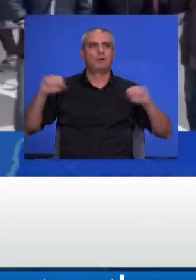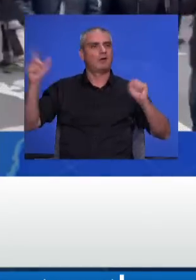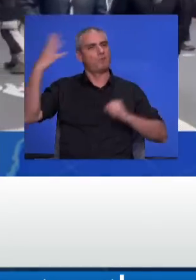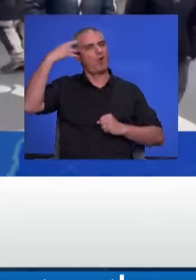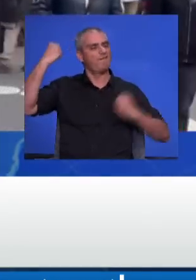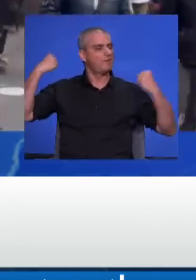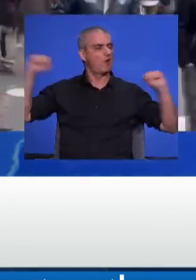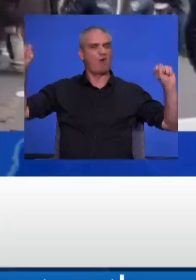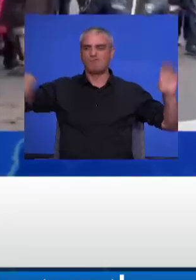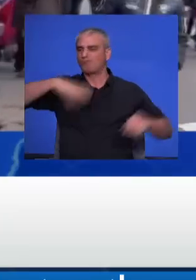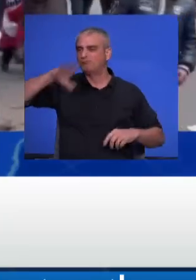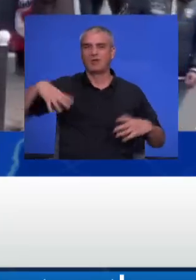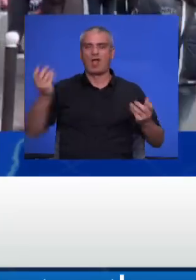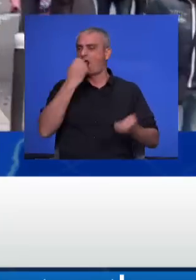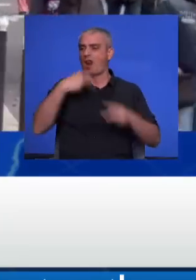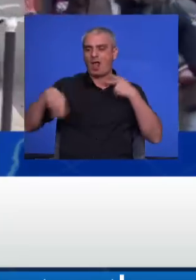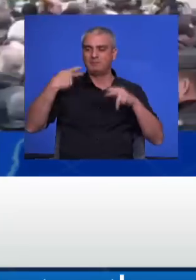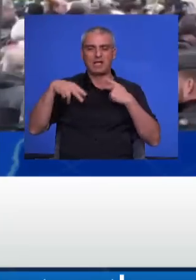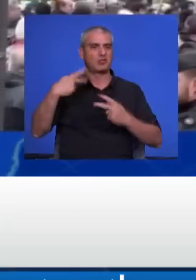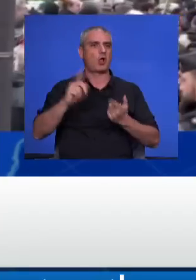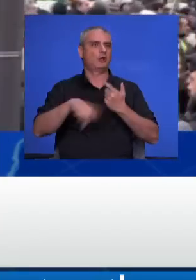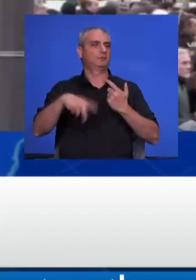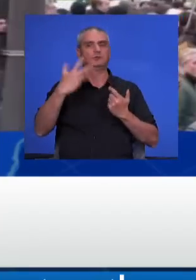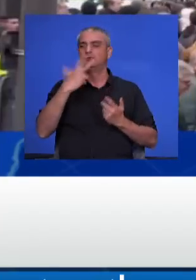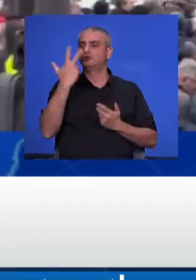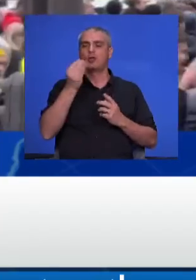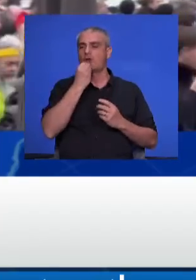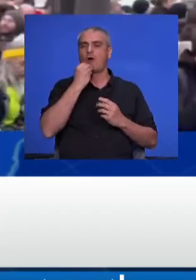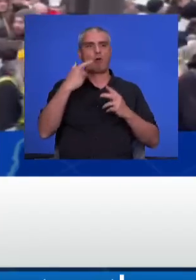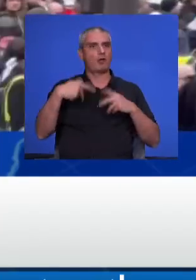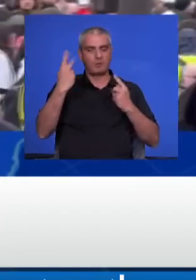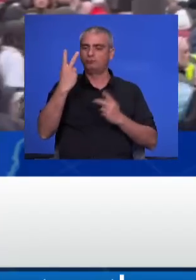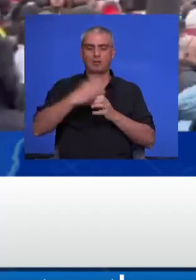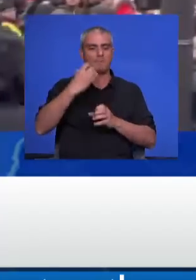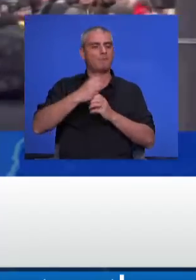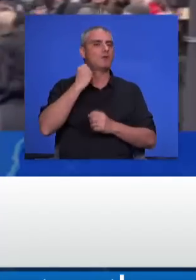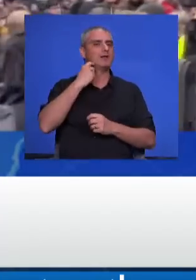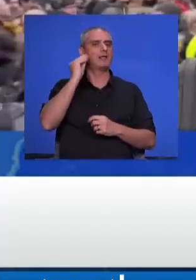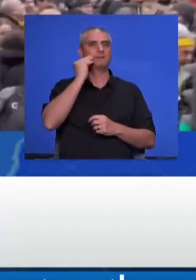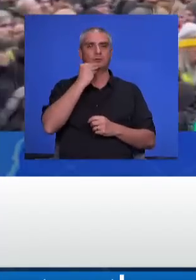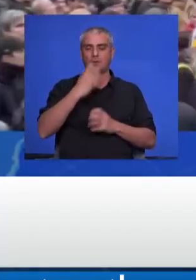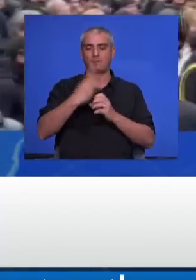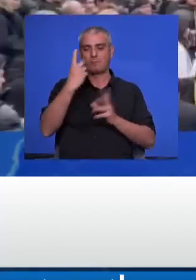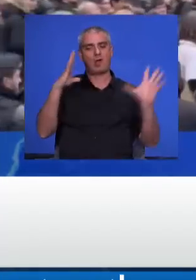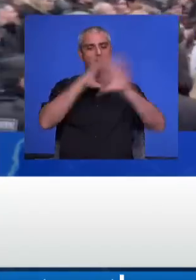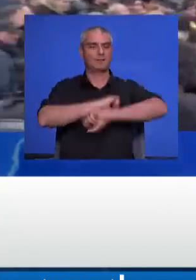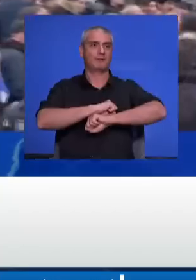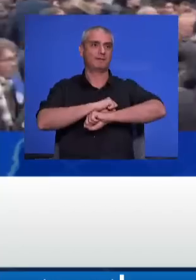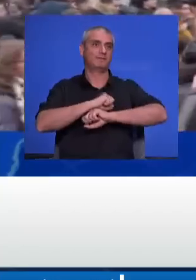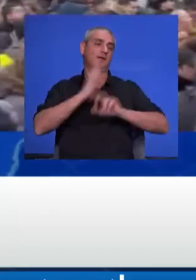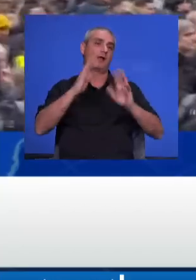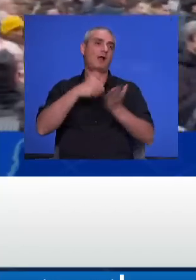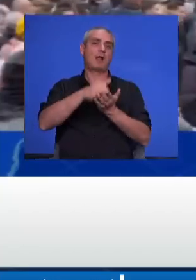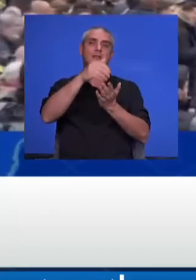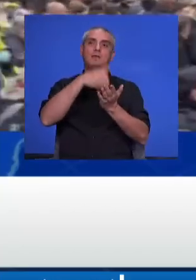חופש, אוהבים לאכול במסעדות הכי טובות, 3 ארוחות ביום, 2 בקבוקי יין בצהריים, בקבוק אחד בערב, וככה זה